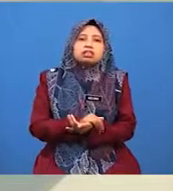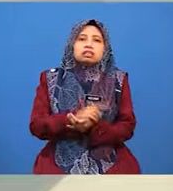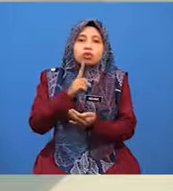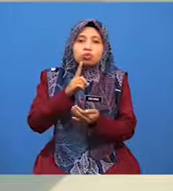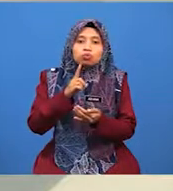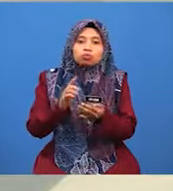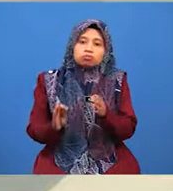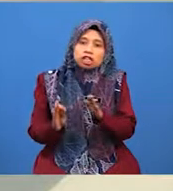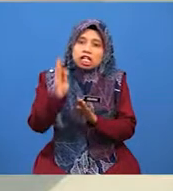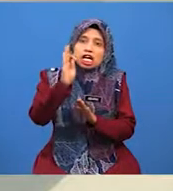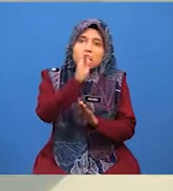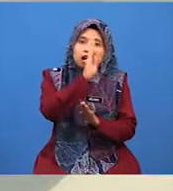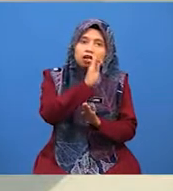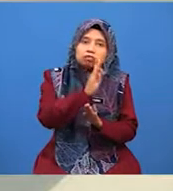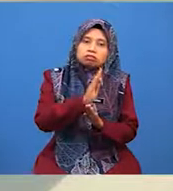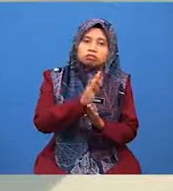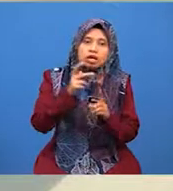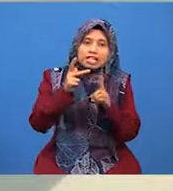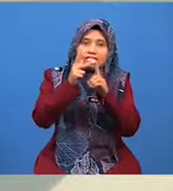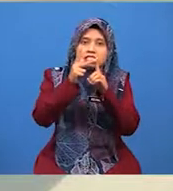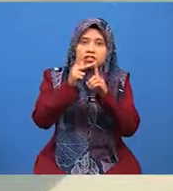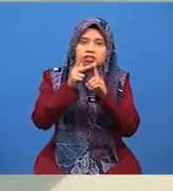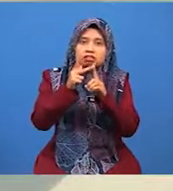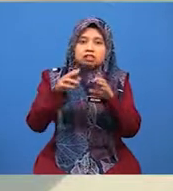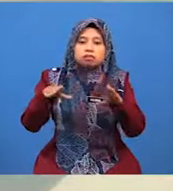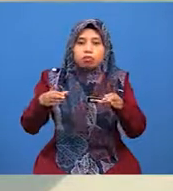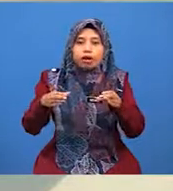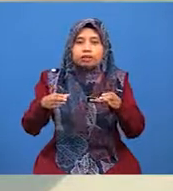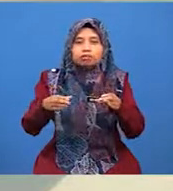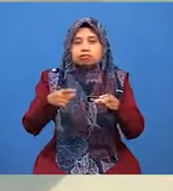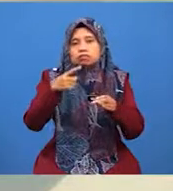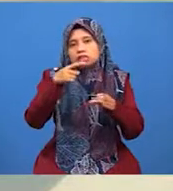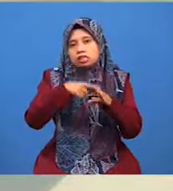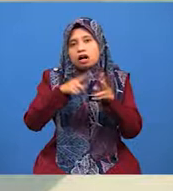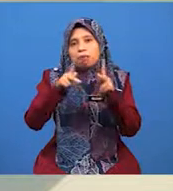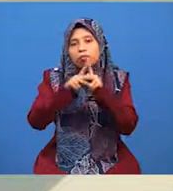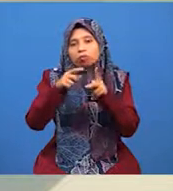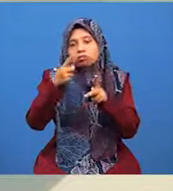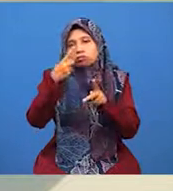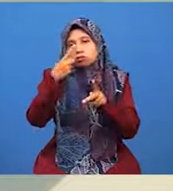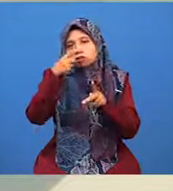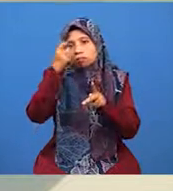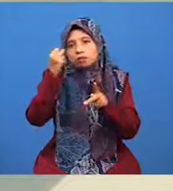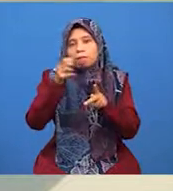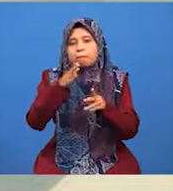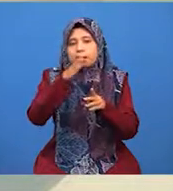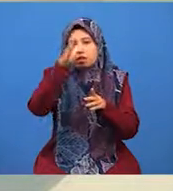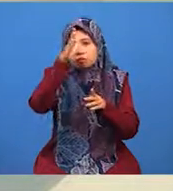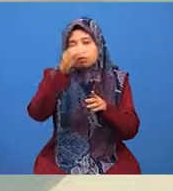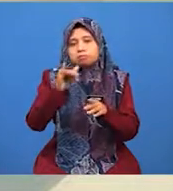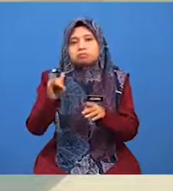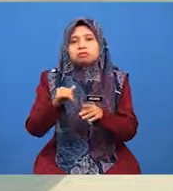kilang khusus dibina oleh Parjo sebagai tanda penghargaan atas jasa emak dan